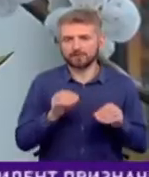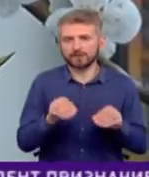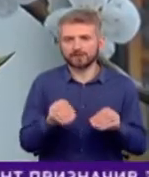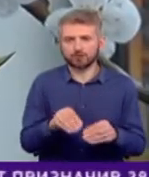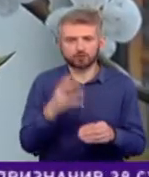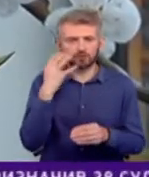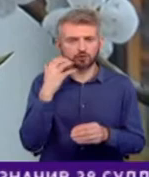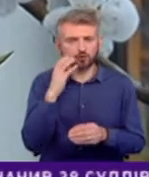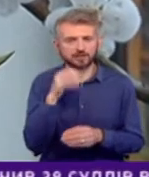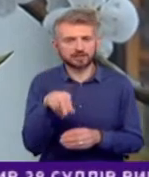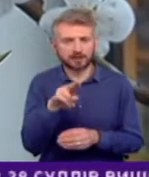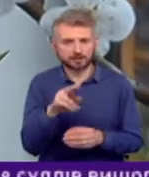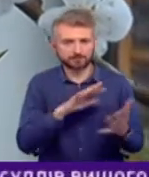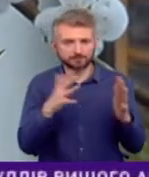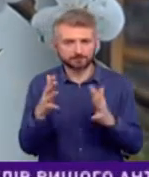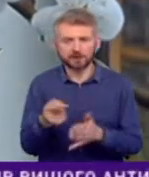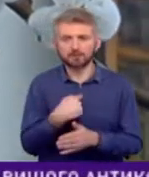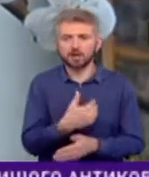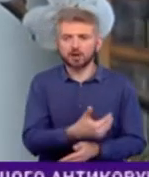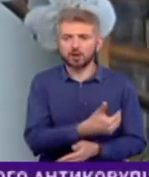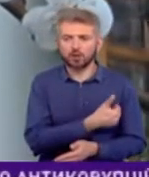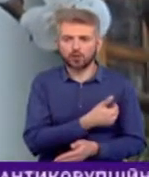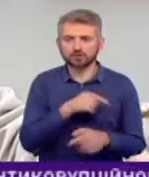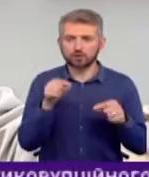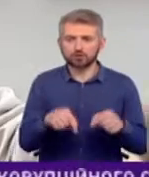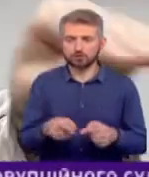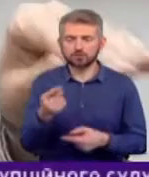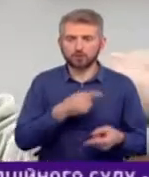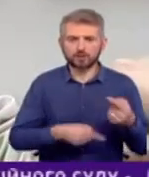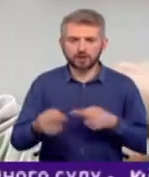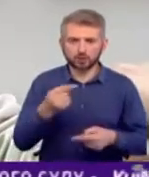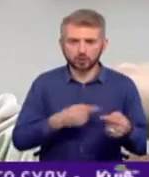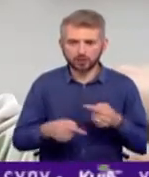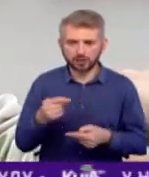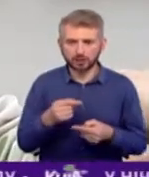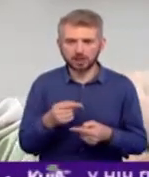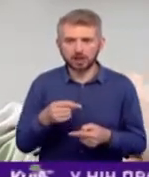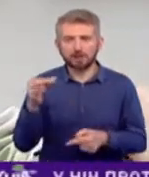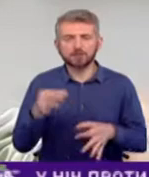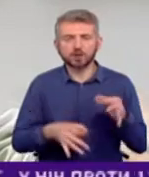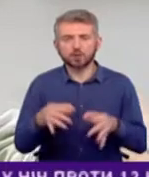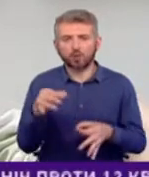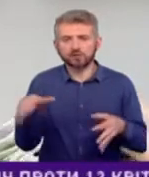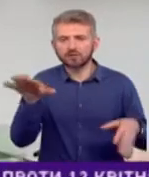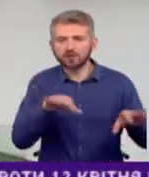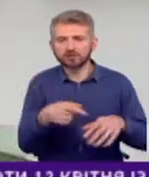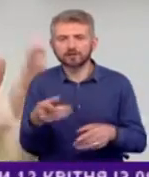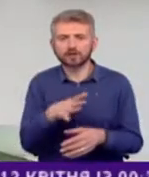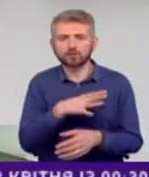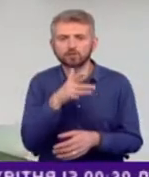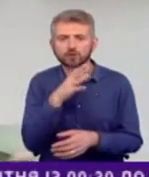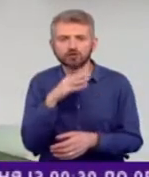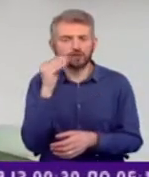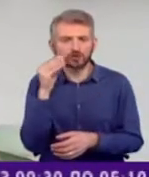цілий фруктовий сад. Ми хочемо тут повернути природний ландшафт, який був при Шевченко. Це був